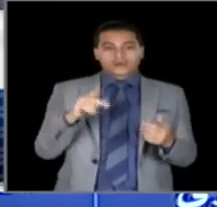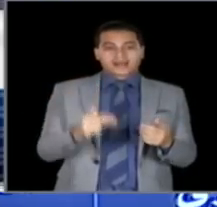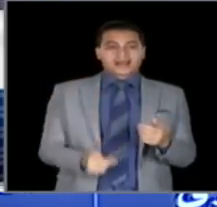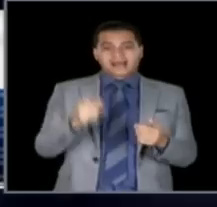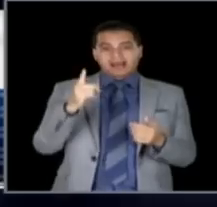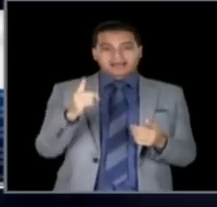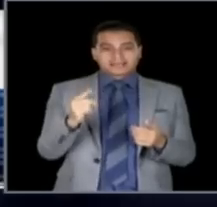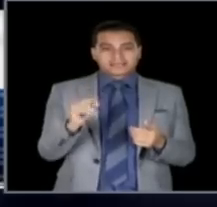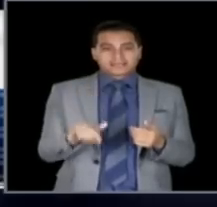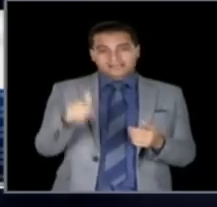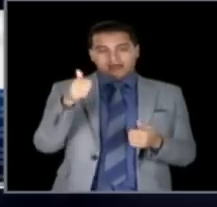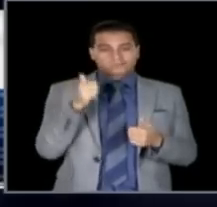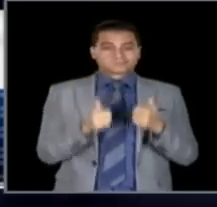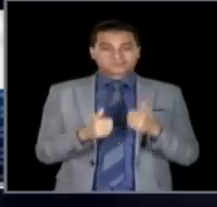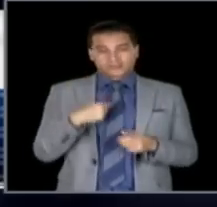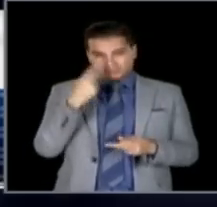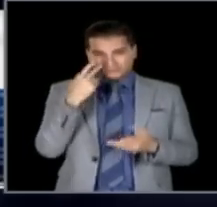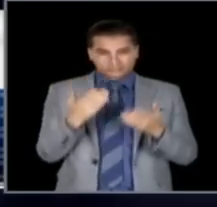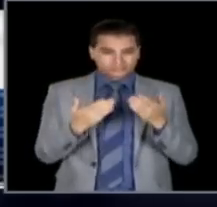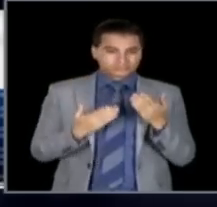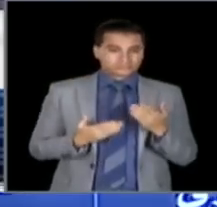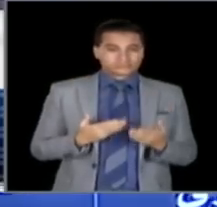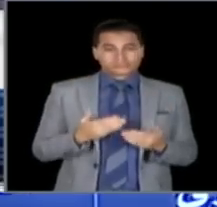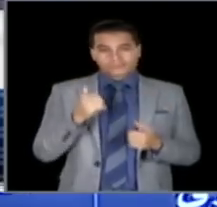طبعا احنا استبعدنا حاجه،